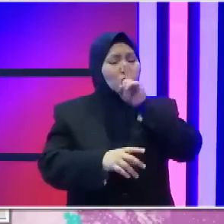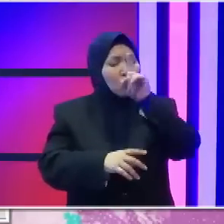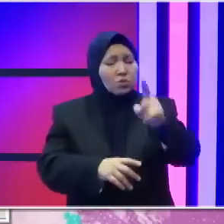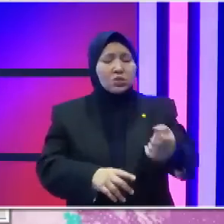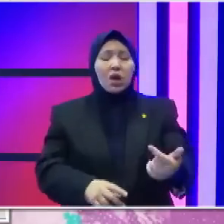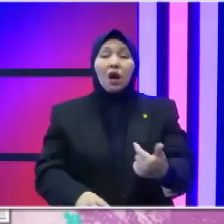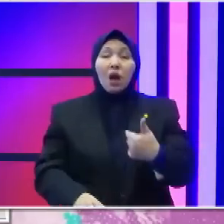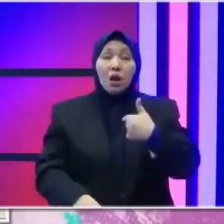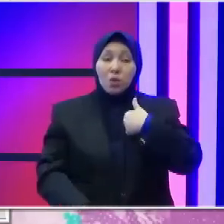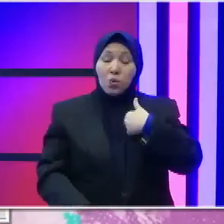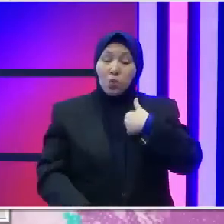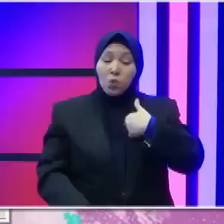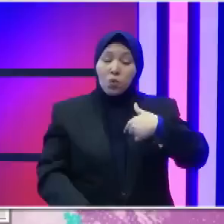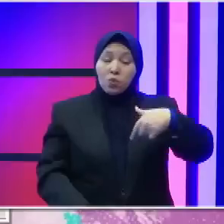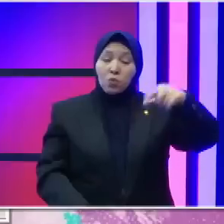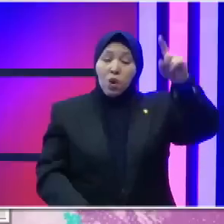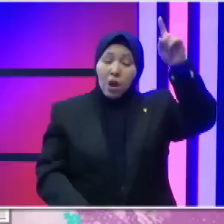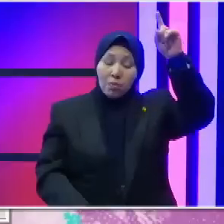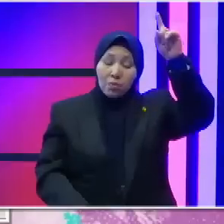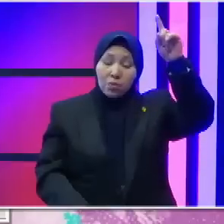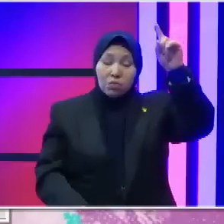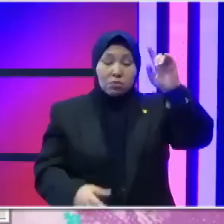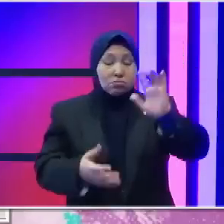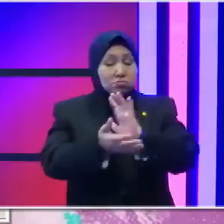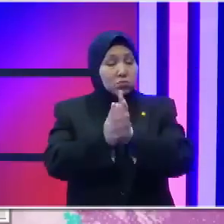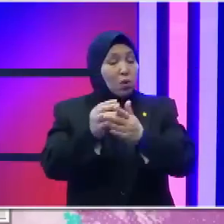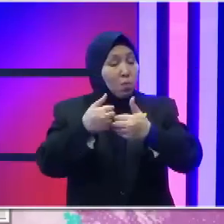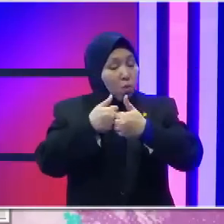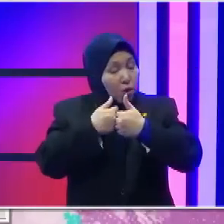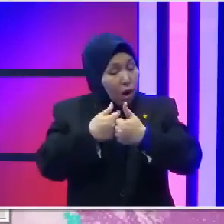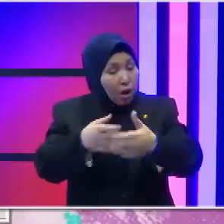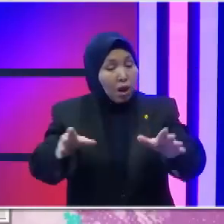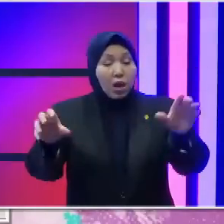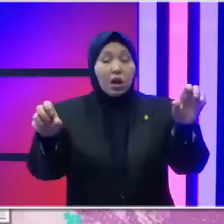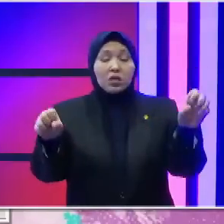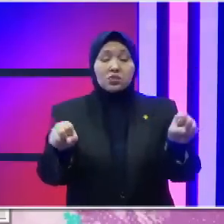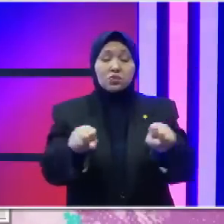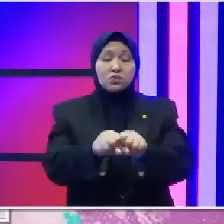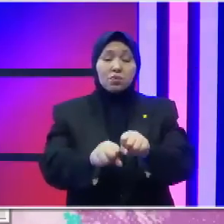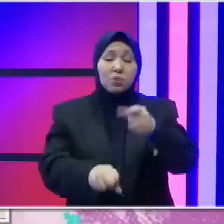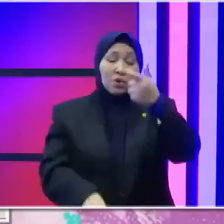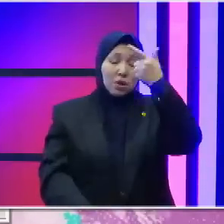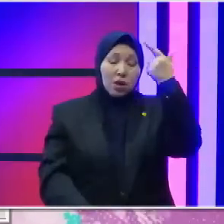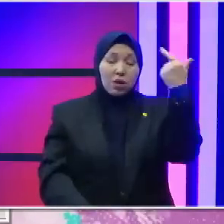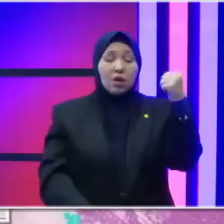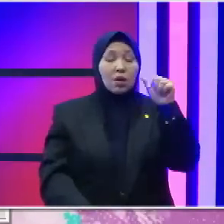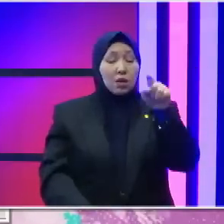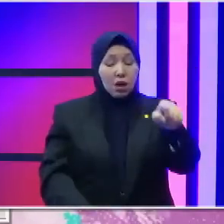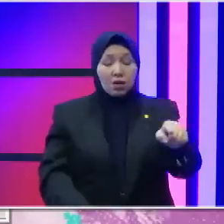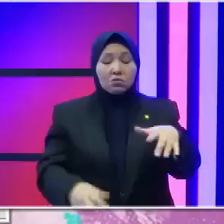إني أنا ربك فاخلع